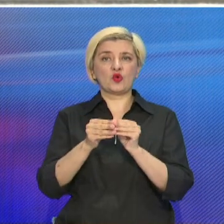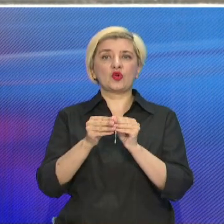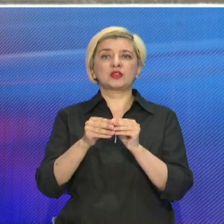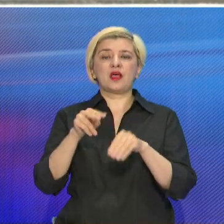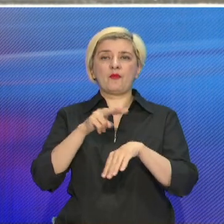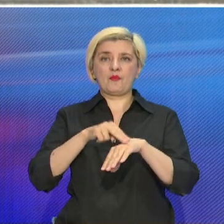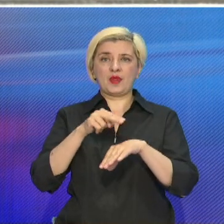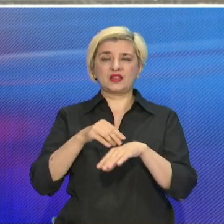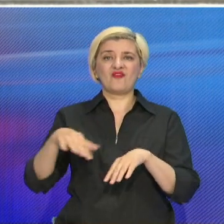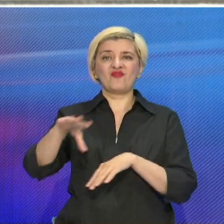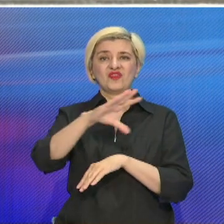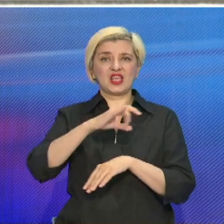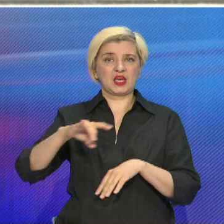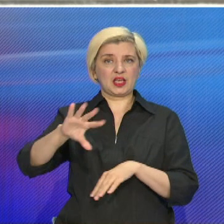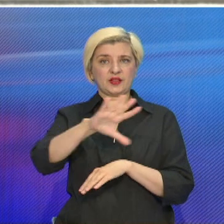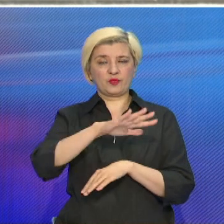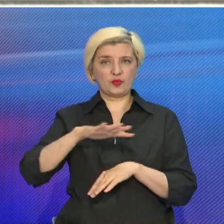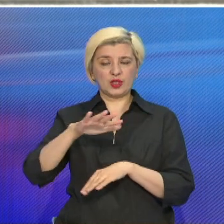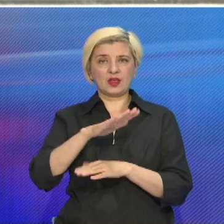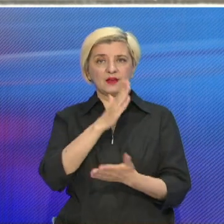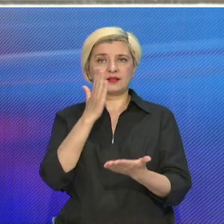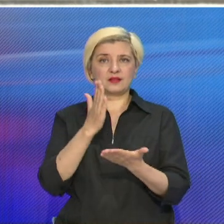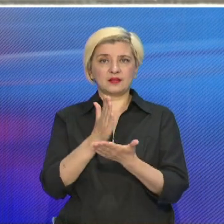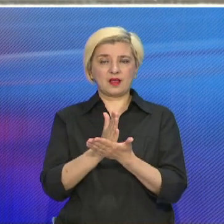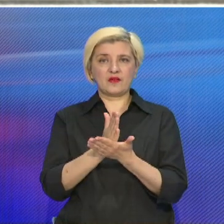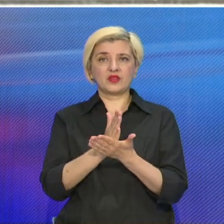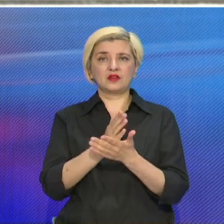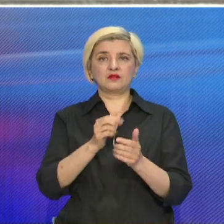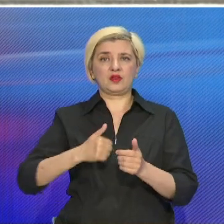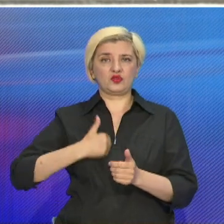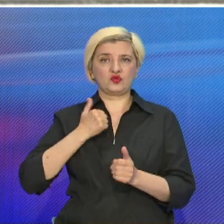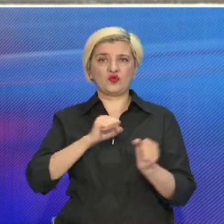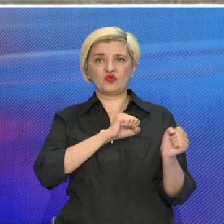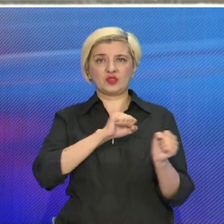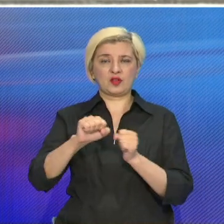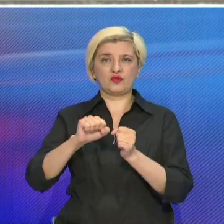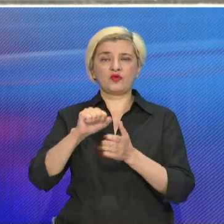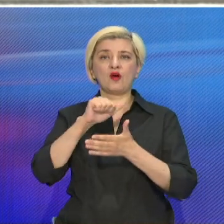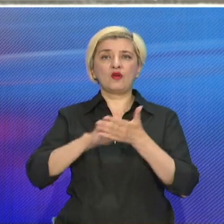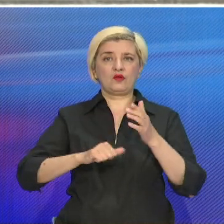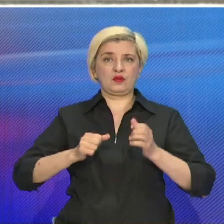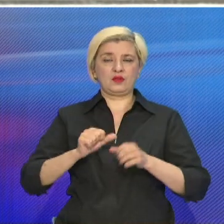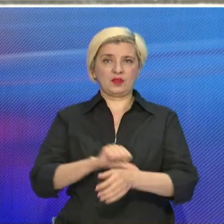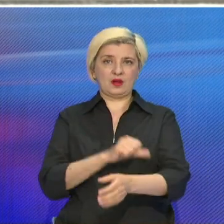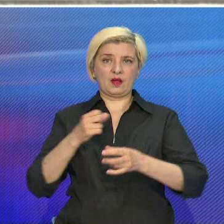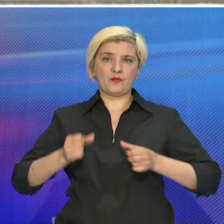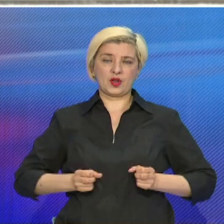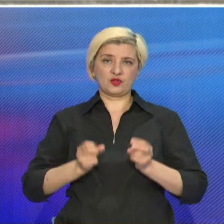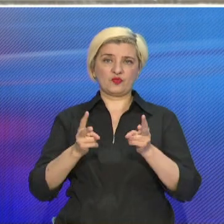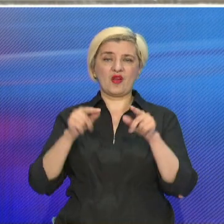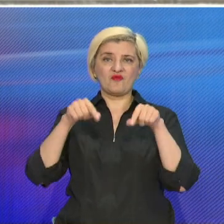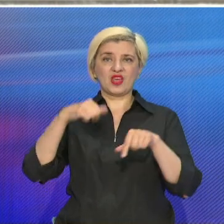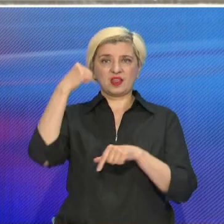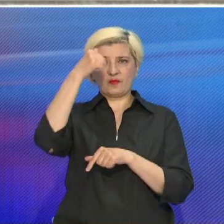правоохранителями всей республики ставит достойный заслон наркопреступлениям. Хочу отметить, что в этом году нами уже пресечен